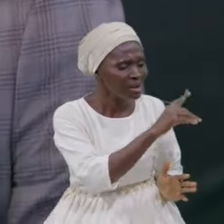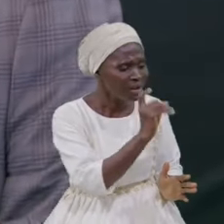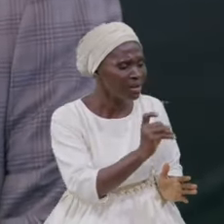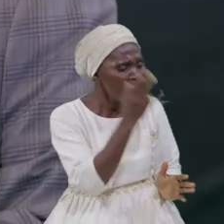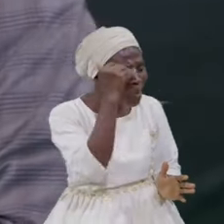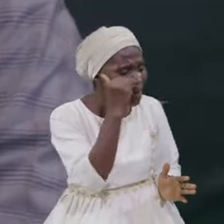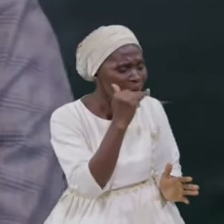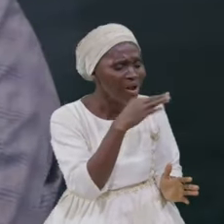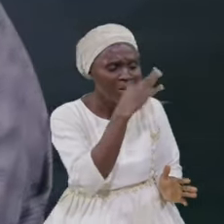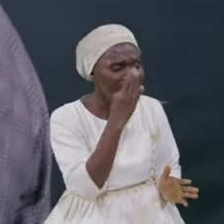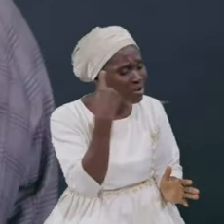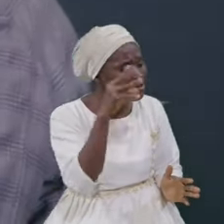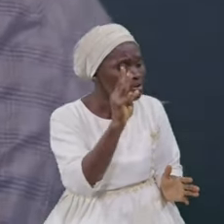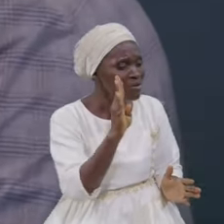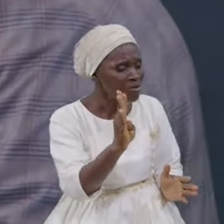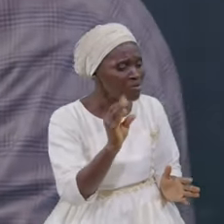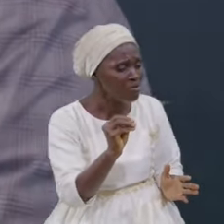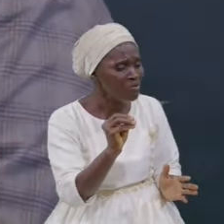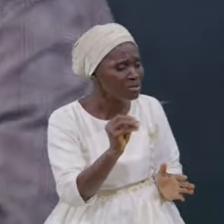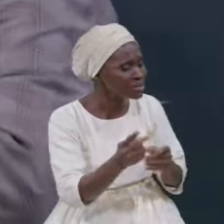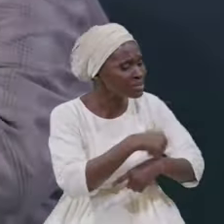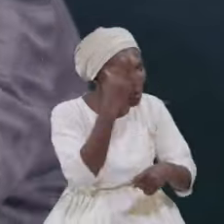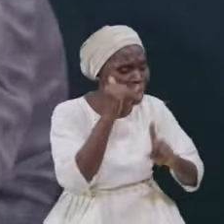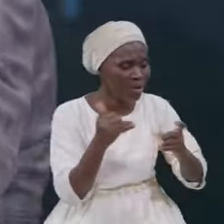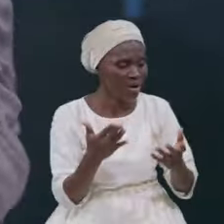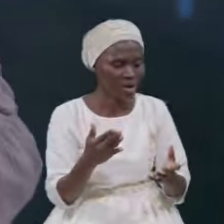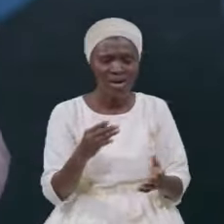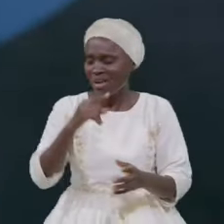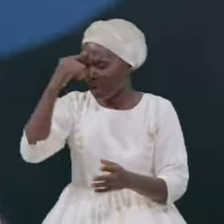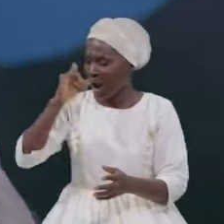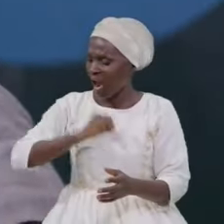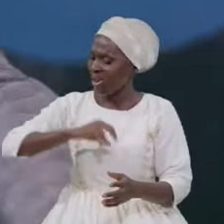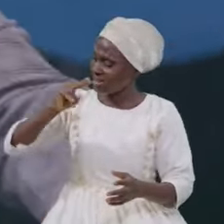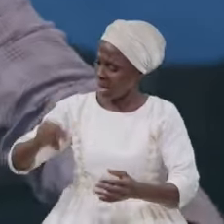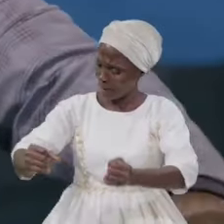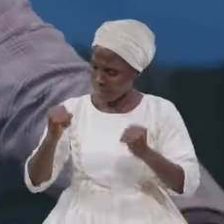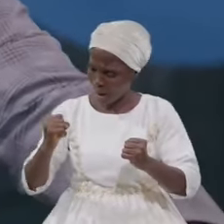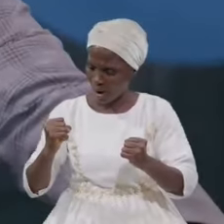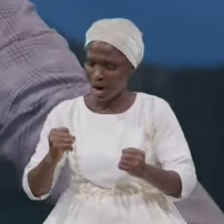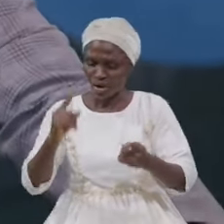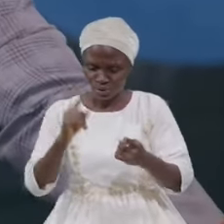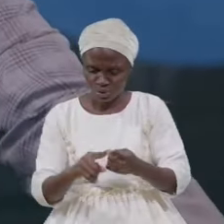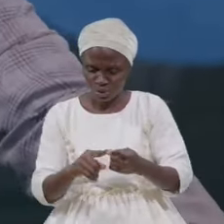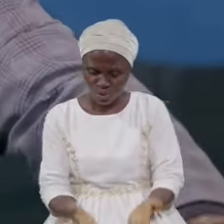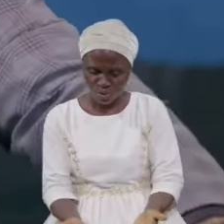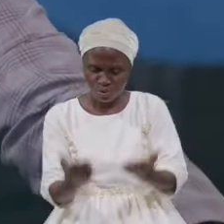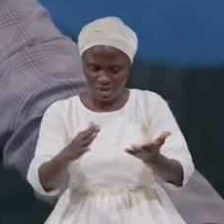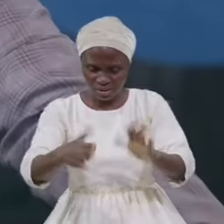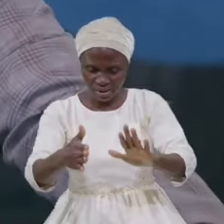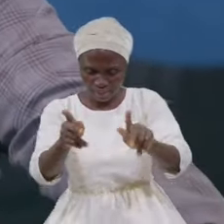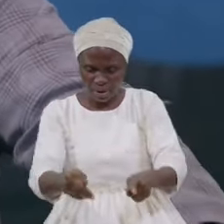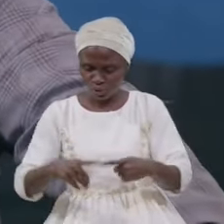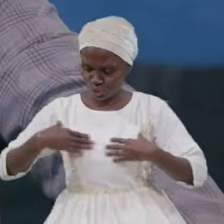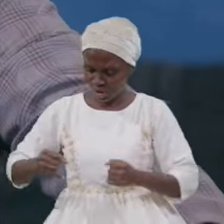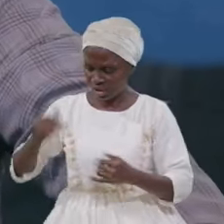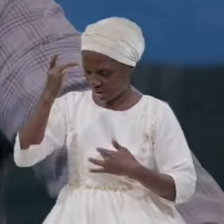morts, la puissance pour guérir les malades. J'ai dit, d'accord, maintenant, après le jeûne, tu es